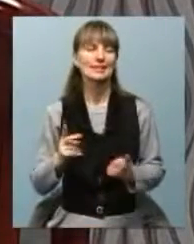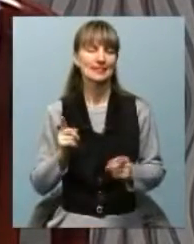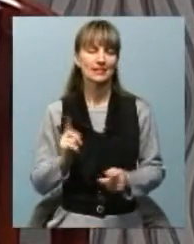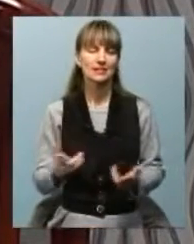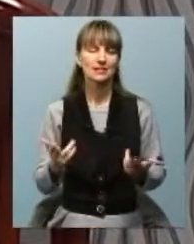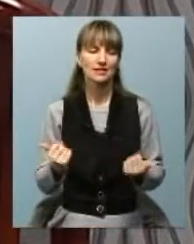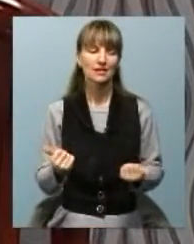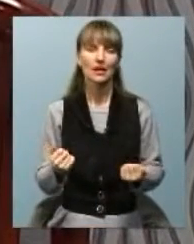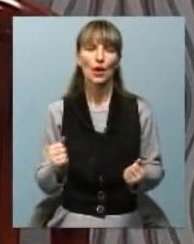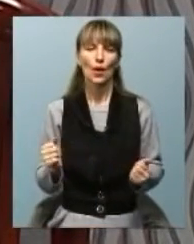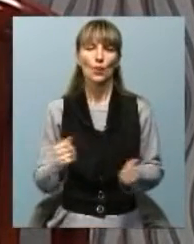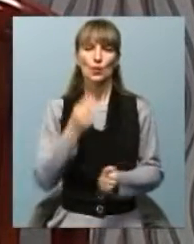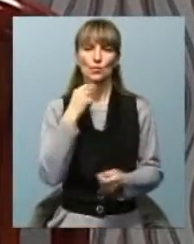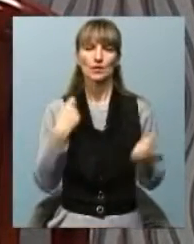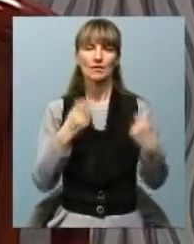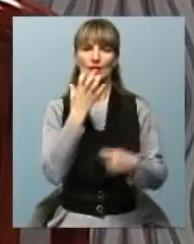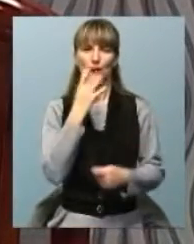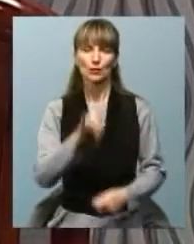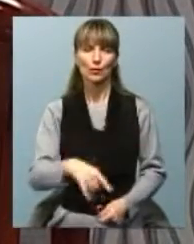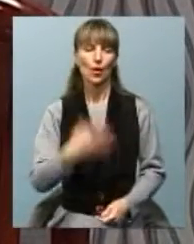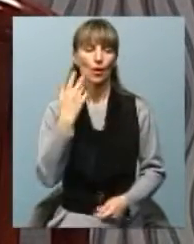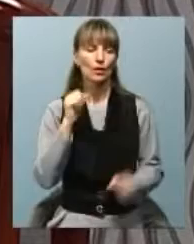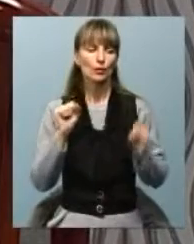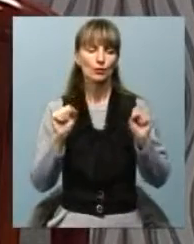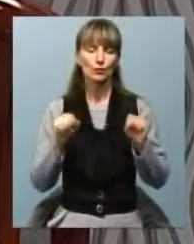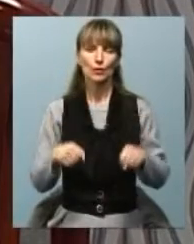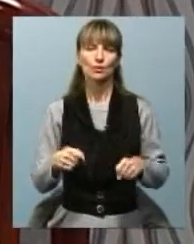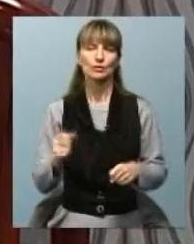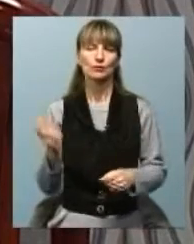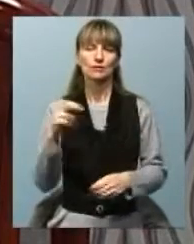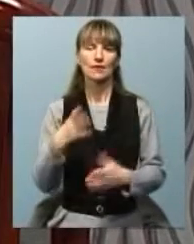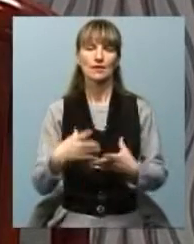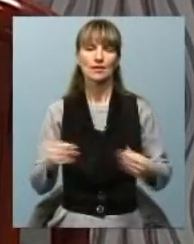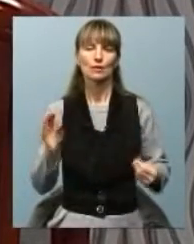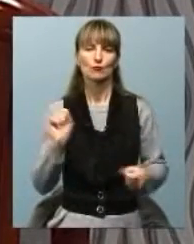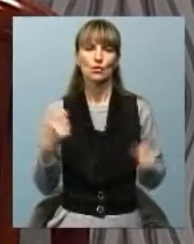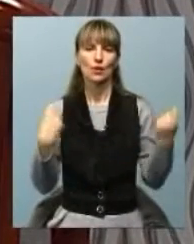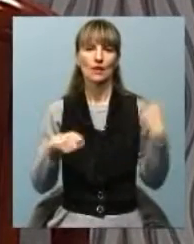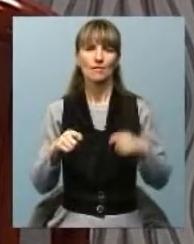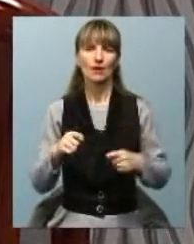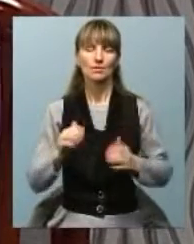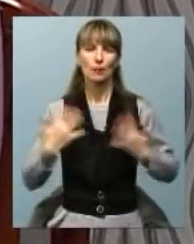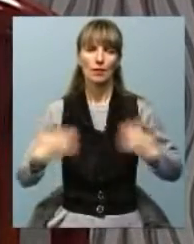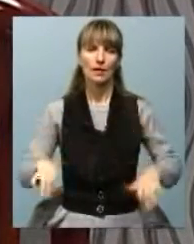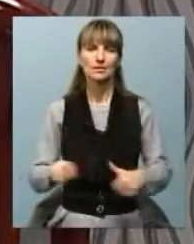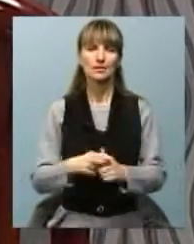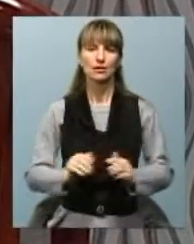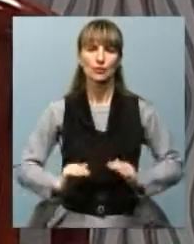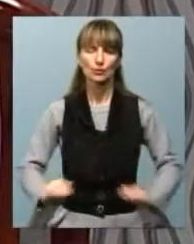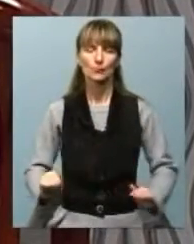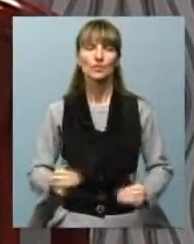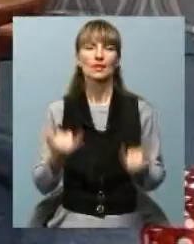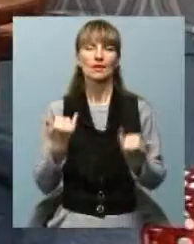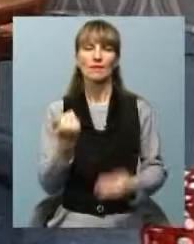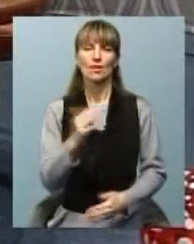коли холодно, краще одягати штани тепленькі, а коли можна прийде весна, то вже можна і одягати сукню або спідницю. Ну, а на сьогодні, діти, ми